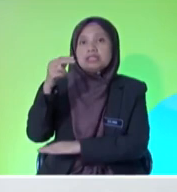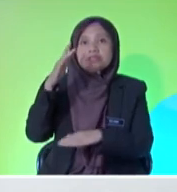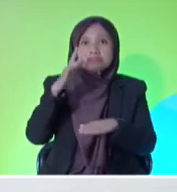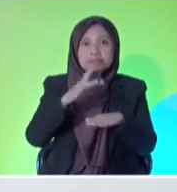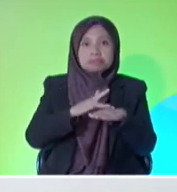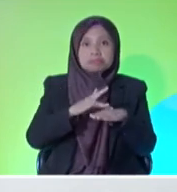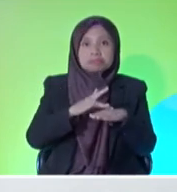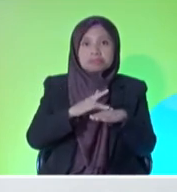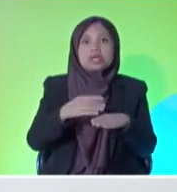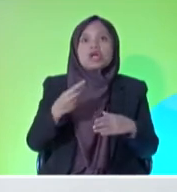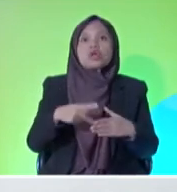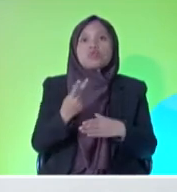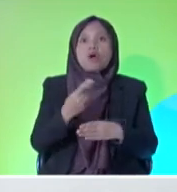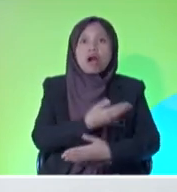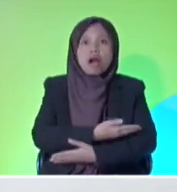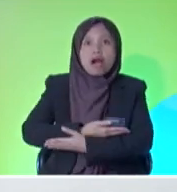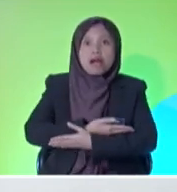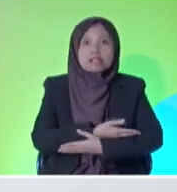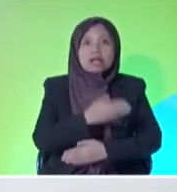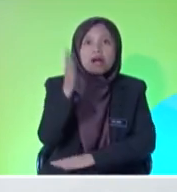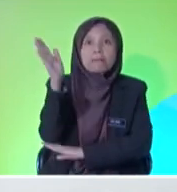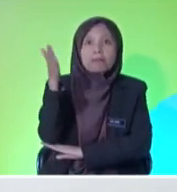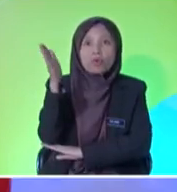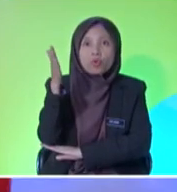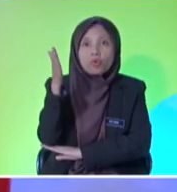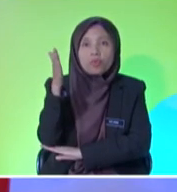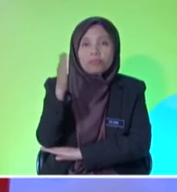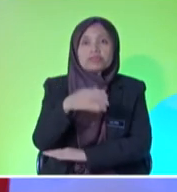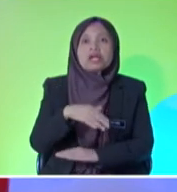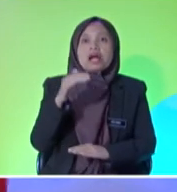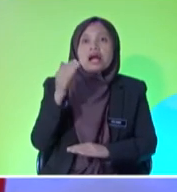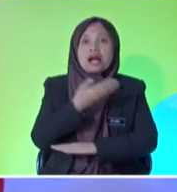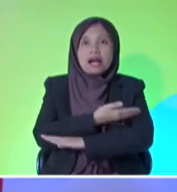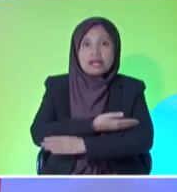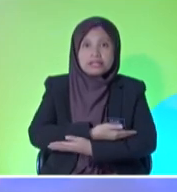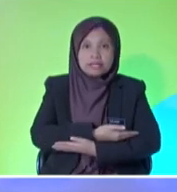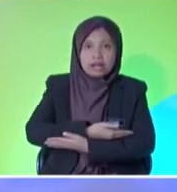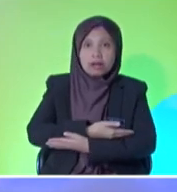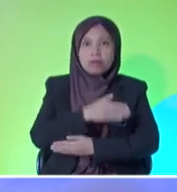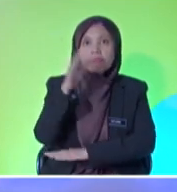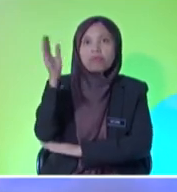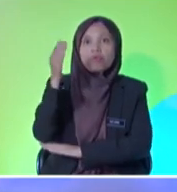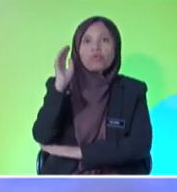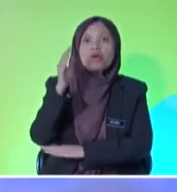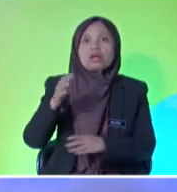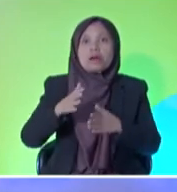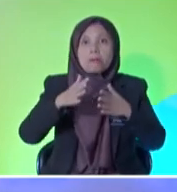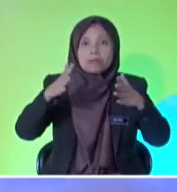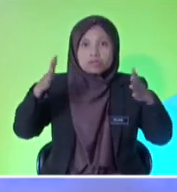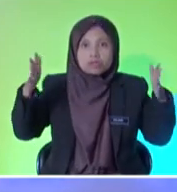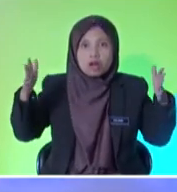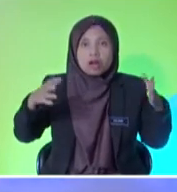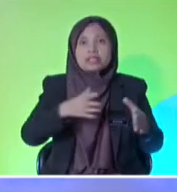dan pasti dia keluar anak pokok anak pokok akan membesar dia mengeluarkan bunga dia